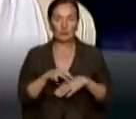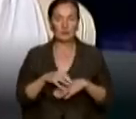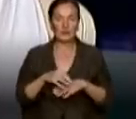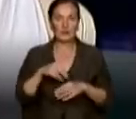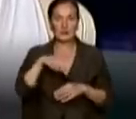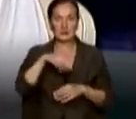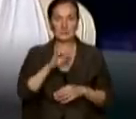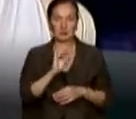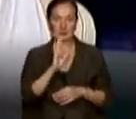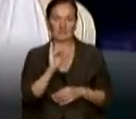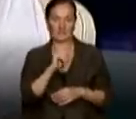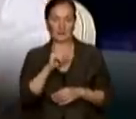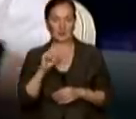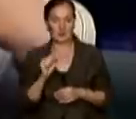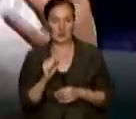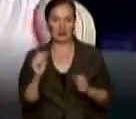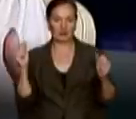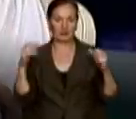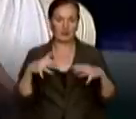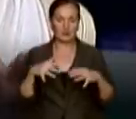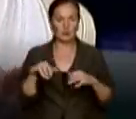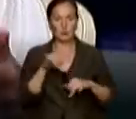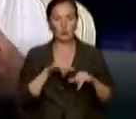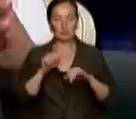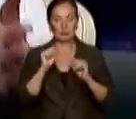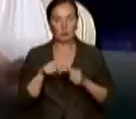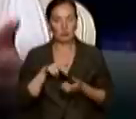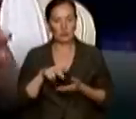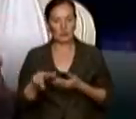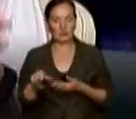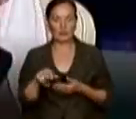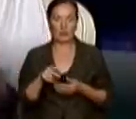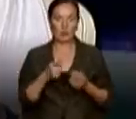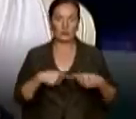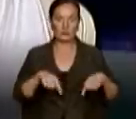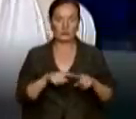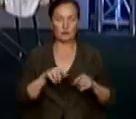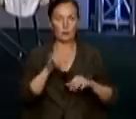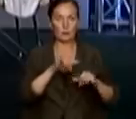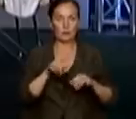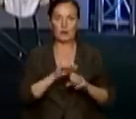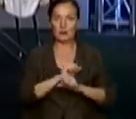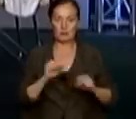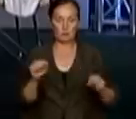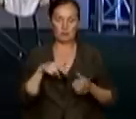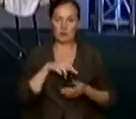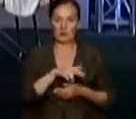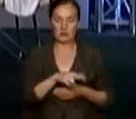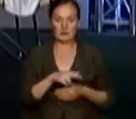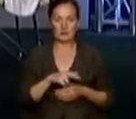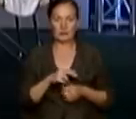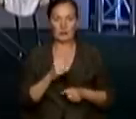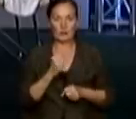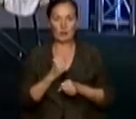робилися акценти, куди їм можна краще йти, коли там, ну, кращі акценти робились організаторами не можна. Тобто, знову ж таки, робився акцент